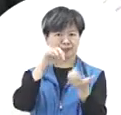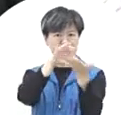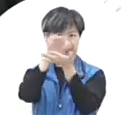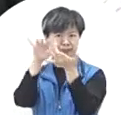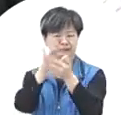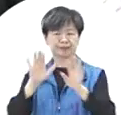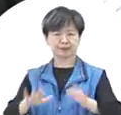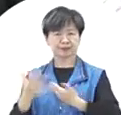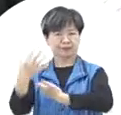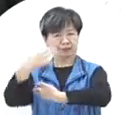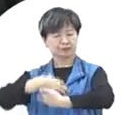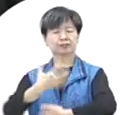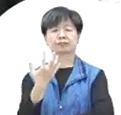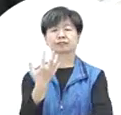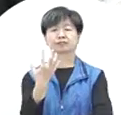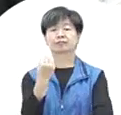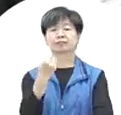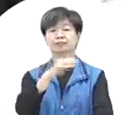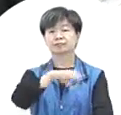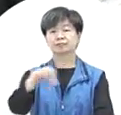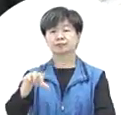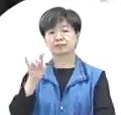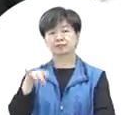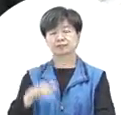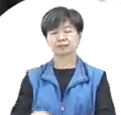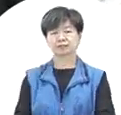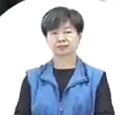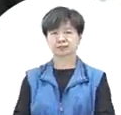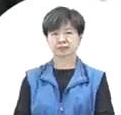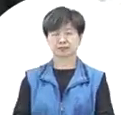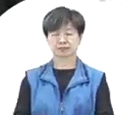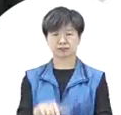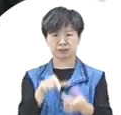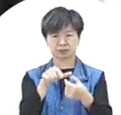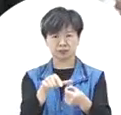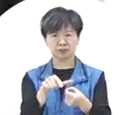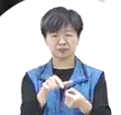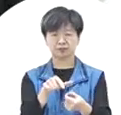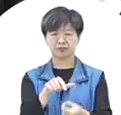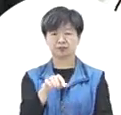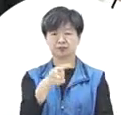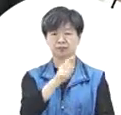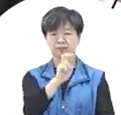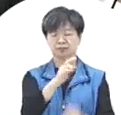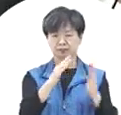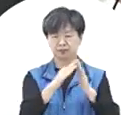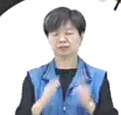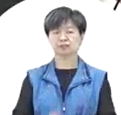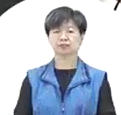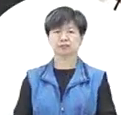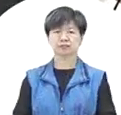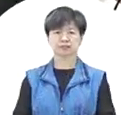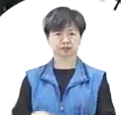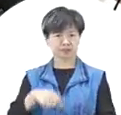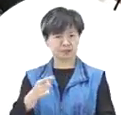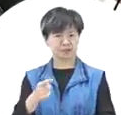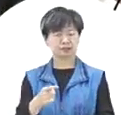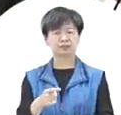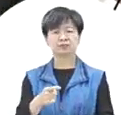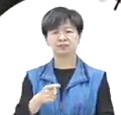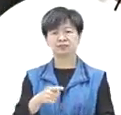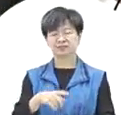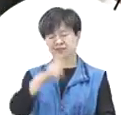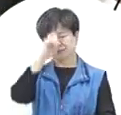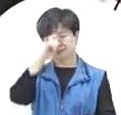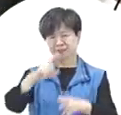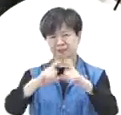纳管的有哪些单位？ 我们公托120家。 公托。 公托120家哦，市长，我跟你讲哦，接下来拜托实问实答，